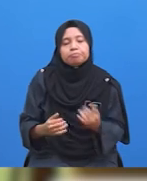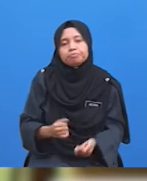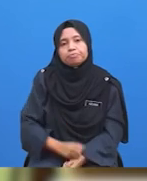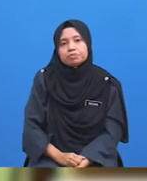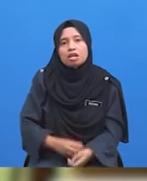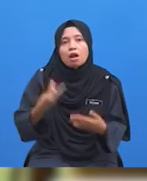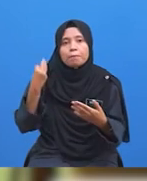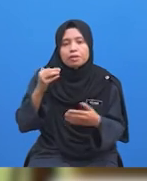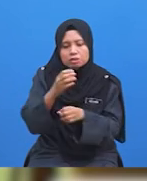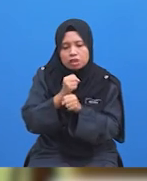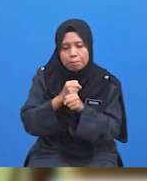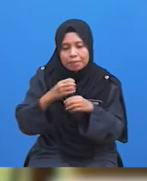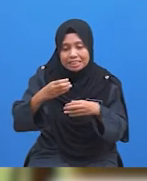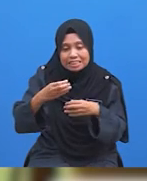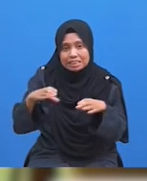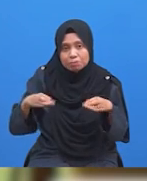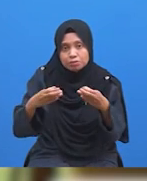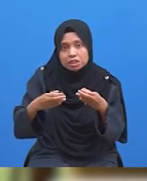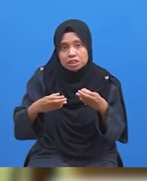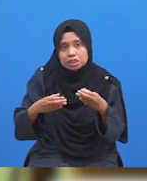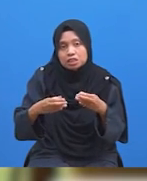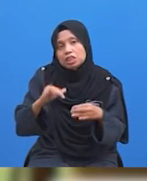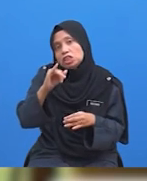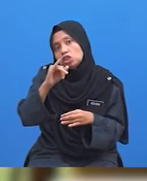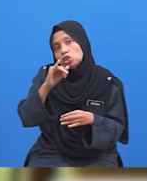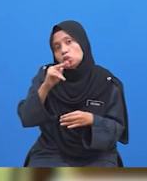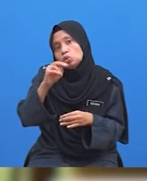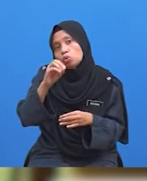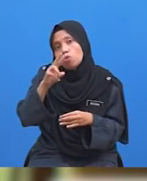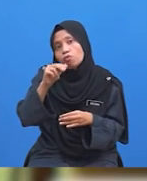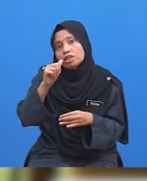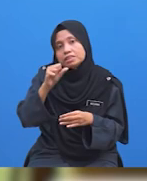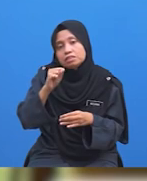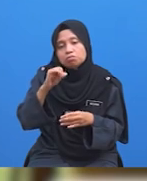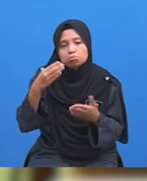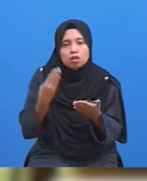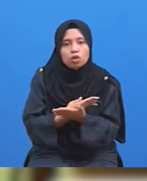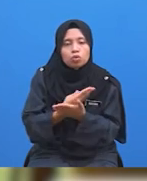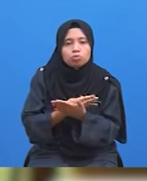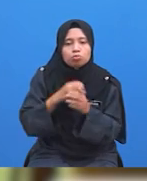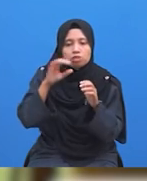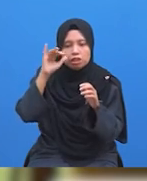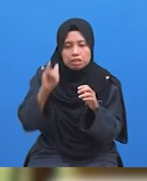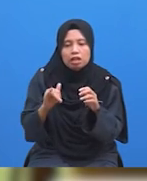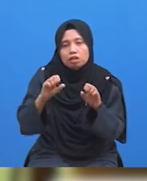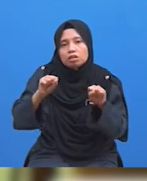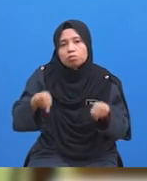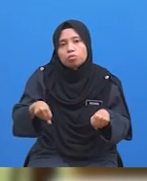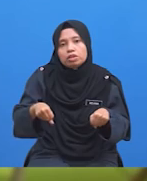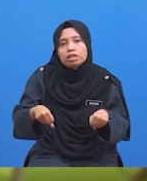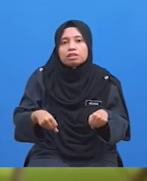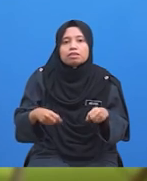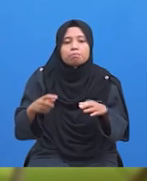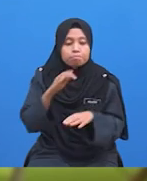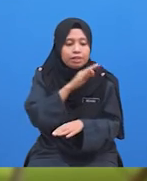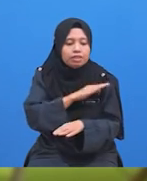mereka dapat menciptakan inovasi baru yang boleh memberi manfaat kepada masyarakat setempat